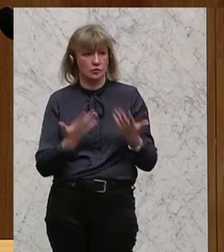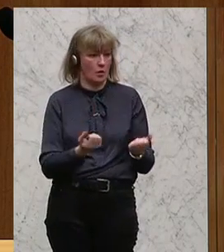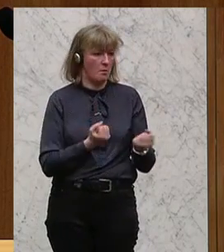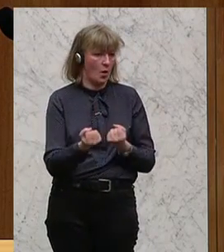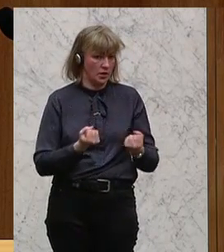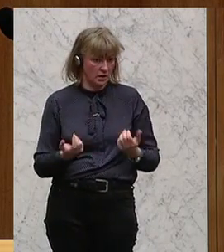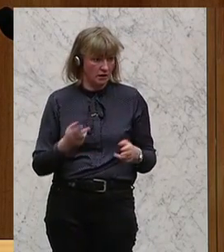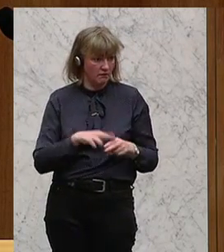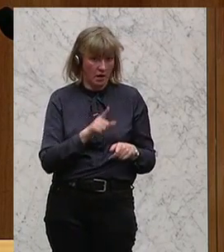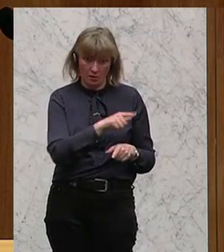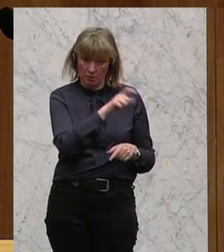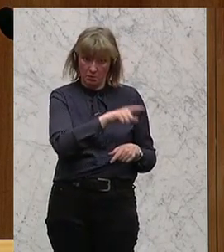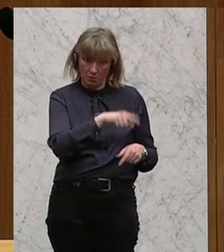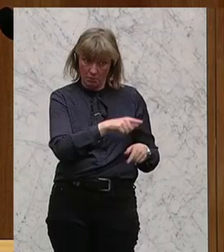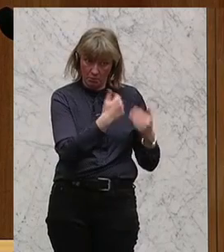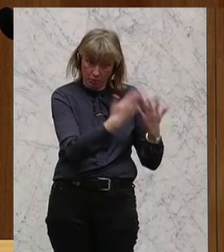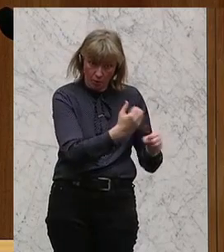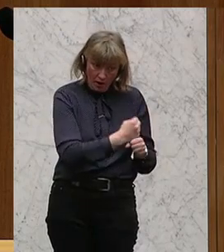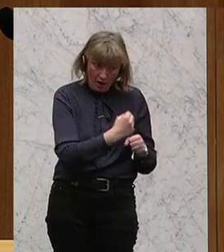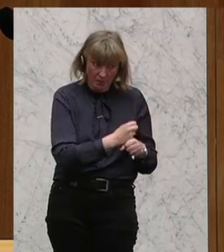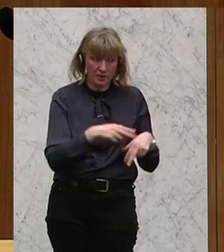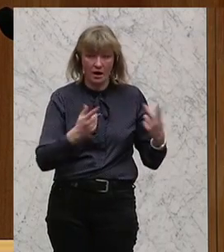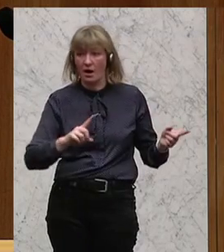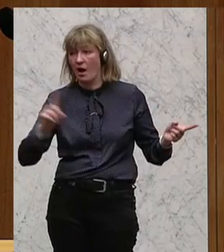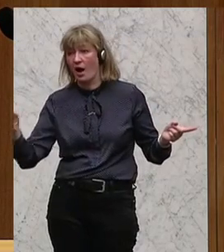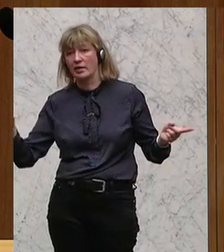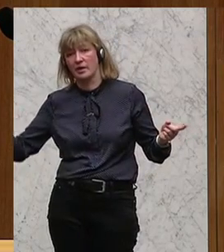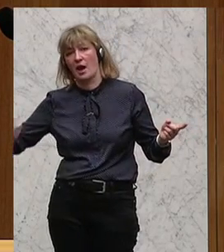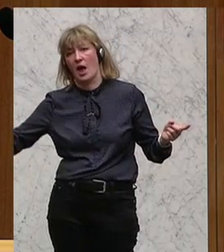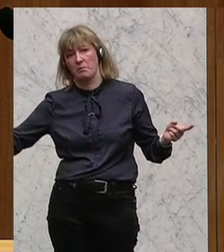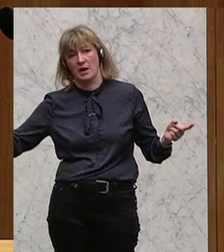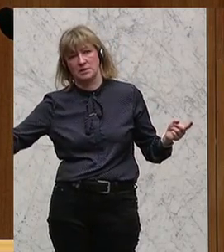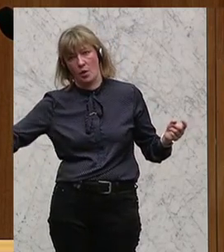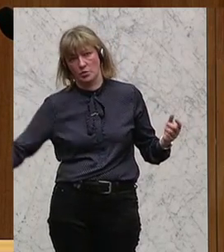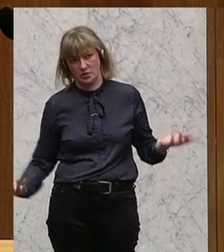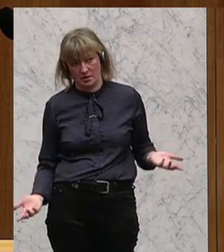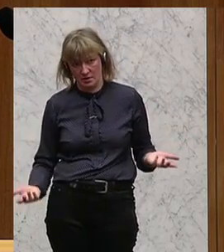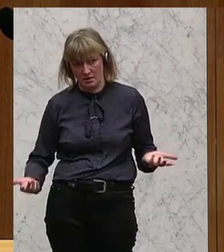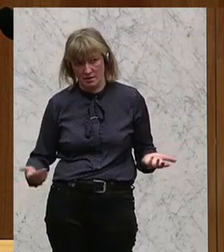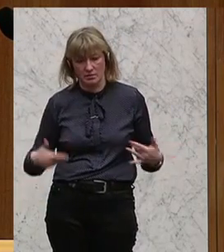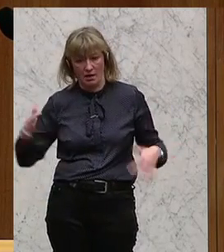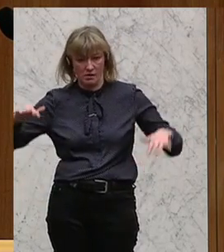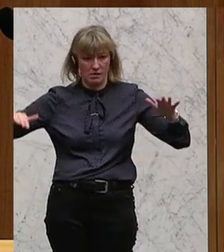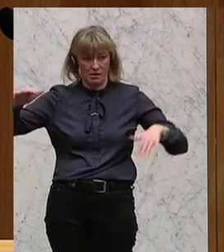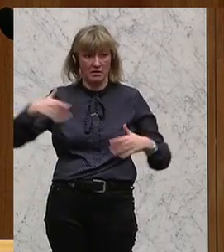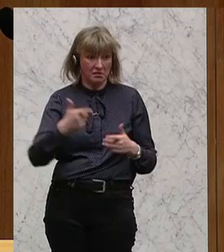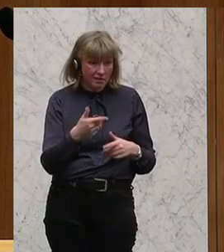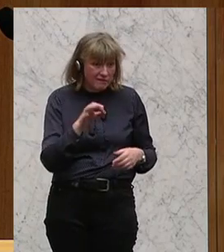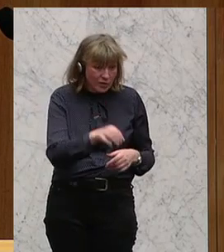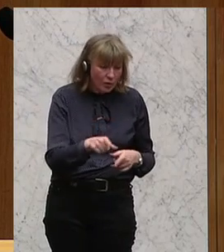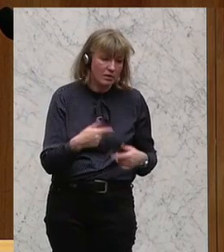schaffen. Weil wenn die nämlich eine Arbeit bekommen werden, dann werden Sie wieder andere dafür in die Arbeitslosigkeit hinausdrängen. Und dafür nehmen Sie